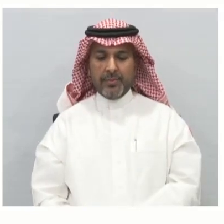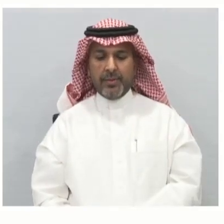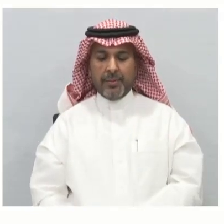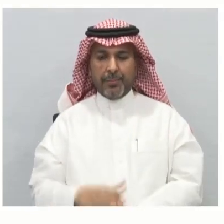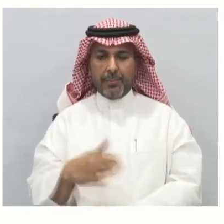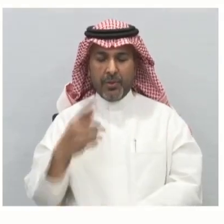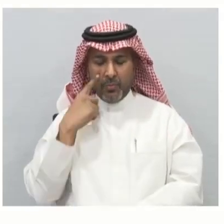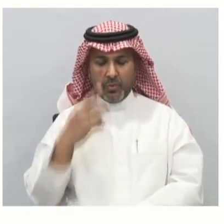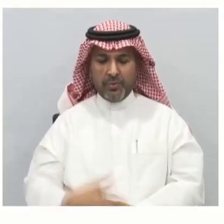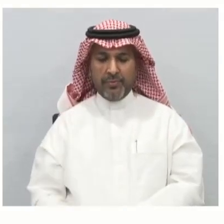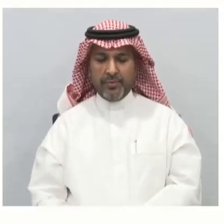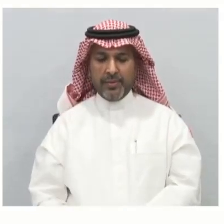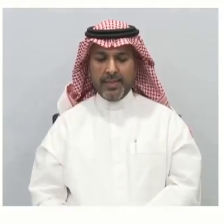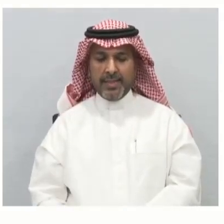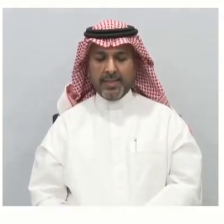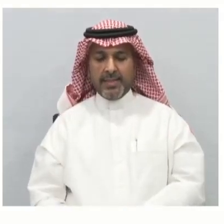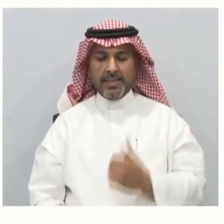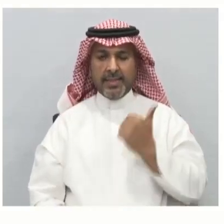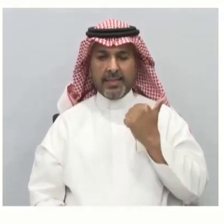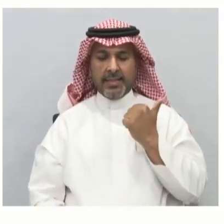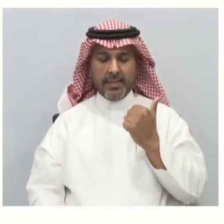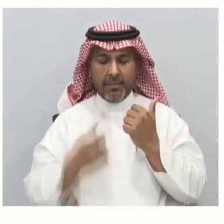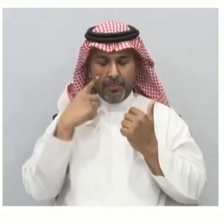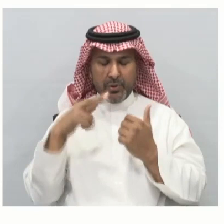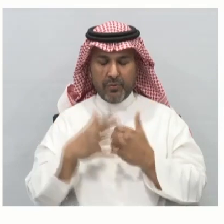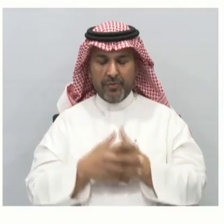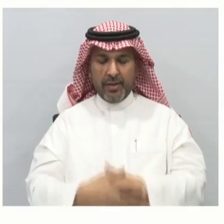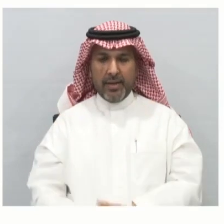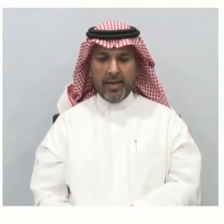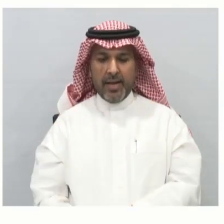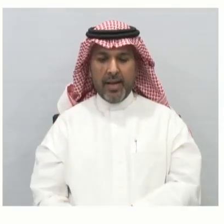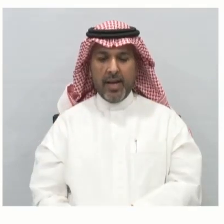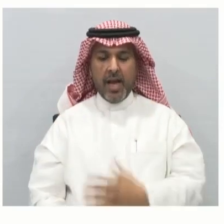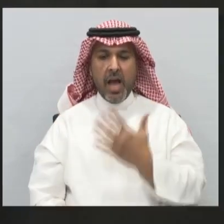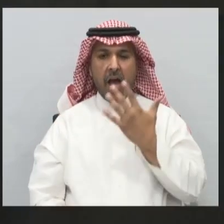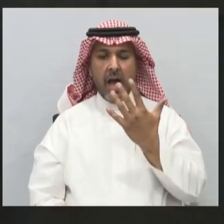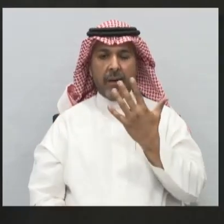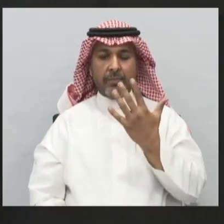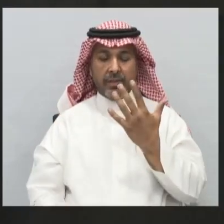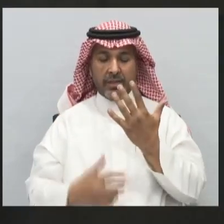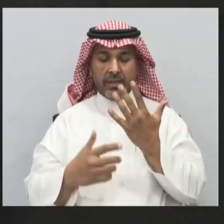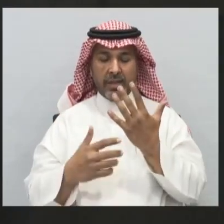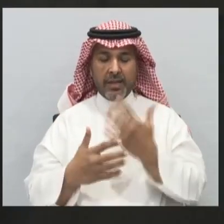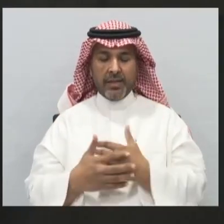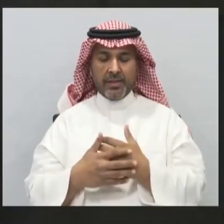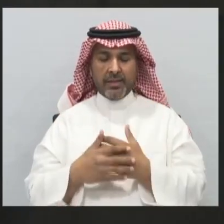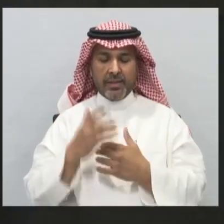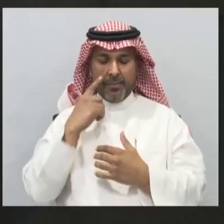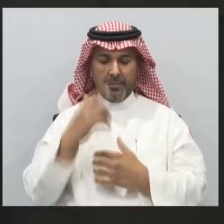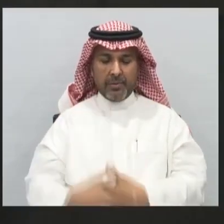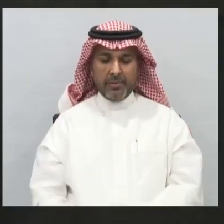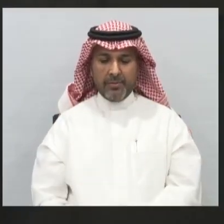النماذج كان عندي ست نماذج زين خمسه منها طبعا جميعها مجززه الى سبعه اجزاء